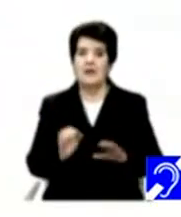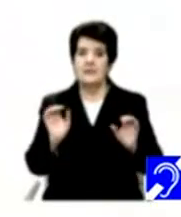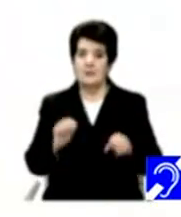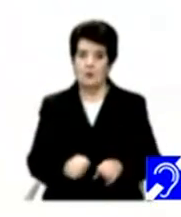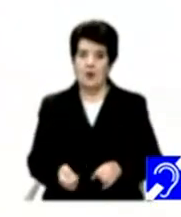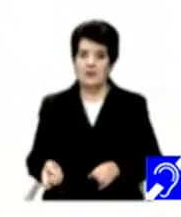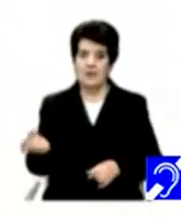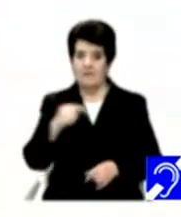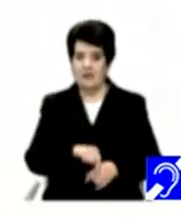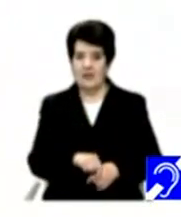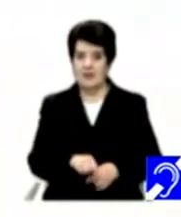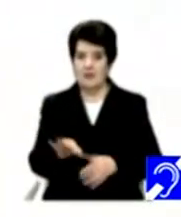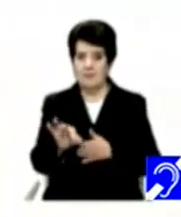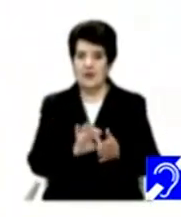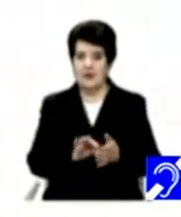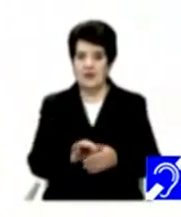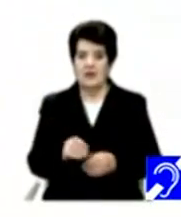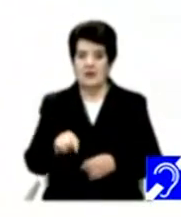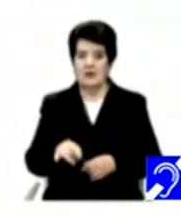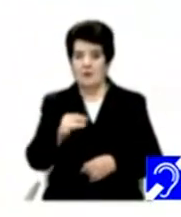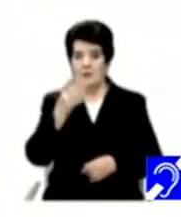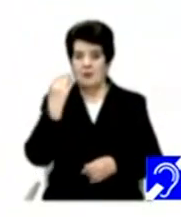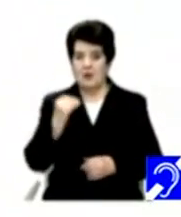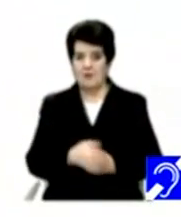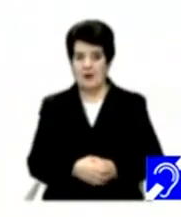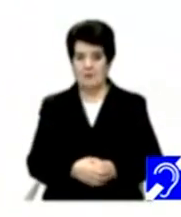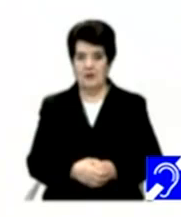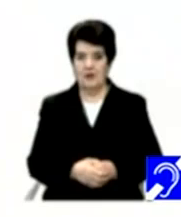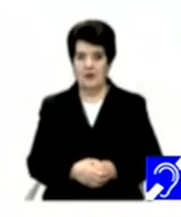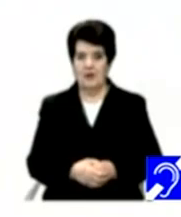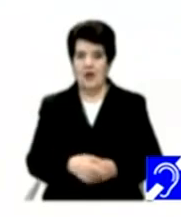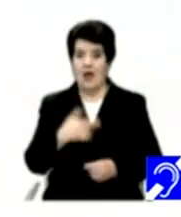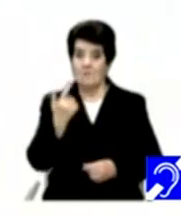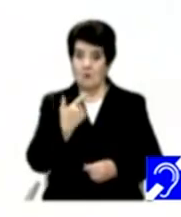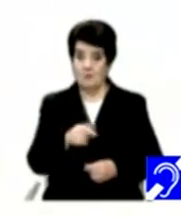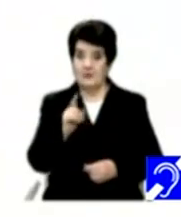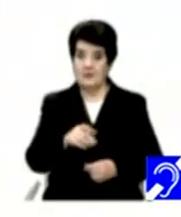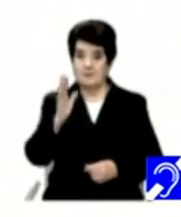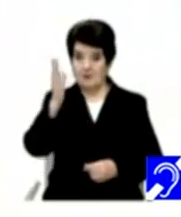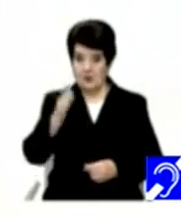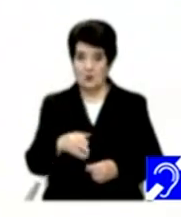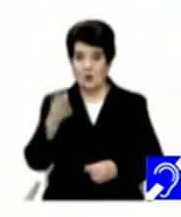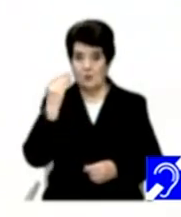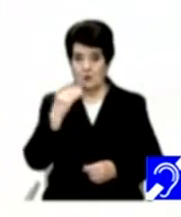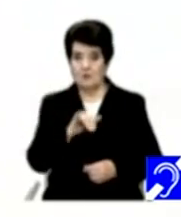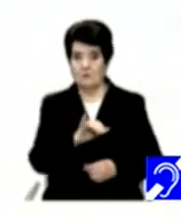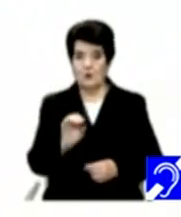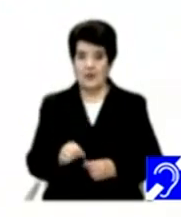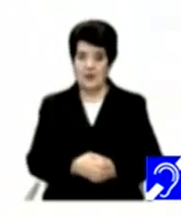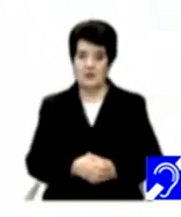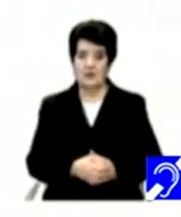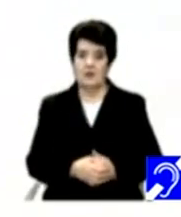veni cât mai repede în localitățile Republicii Moldova. Am vorbit și despre viitorul Moldovei în Uniunea